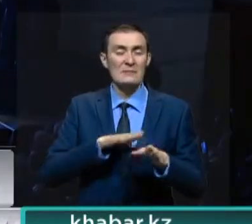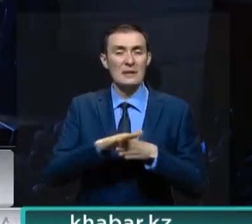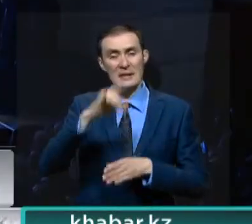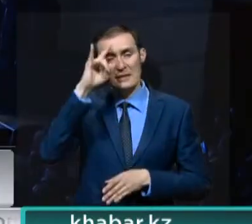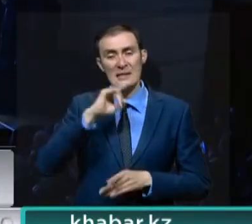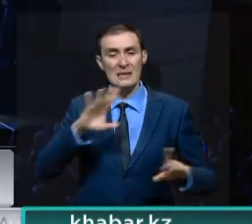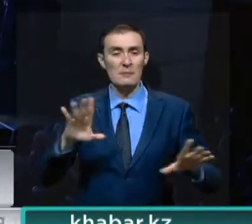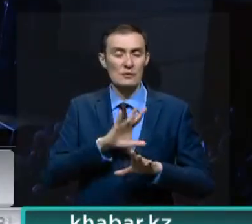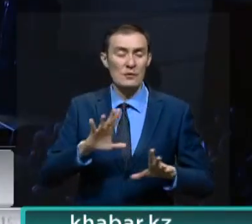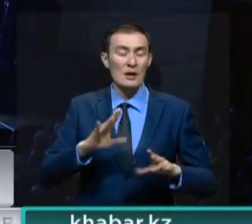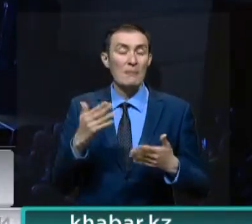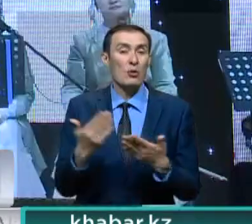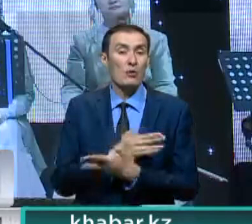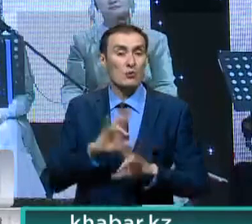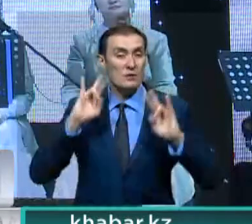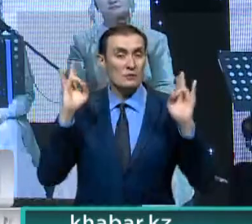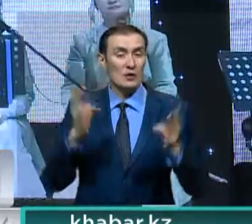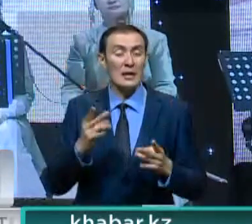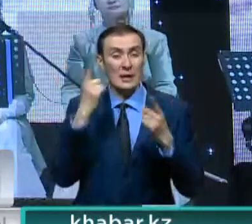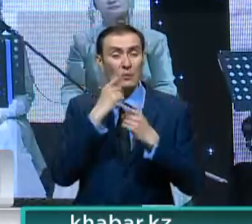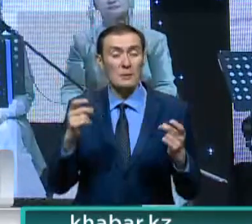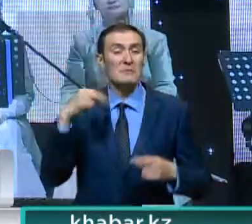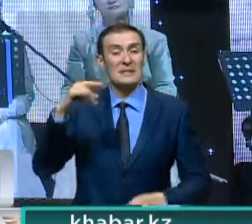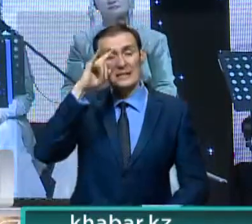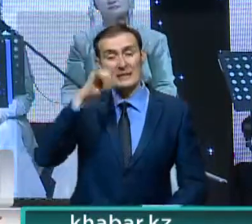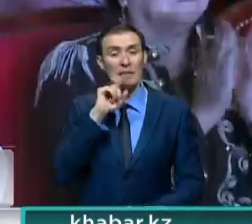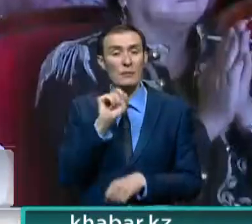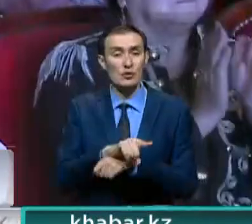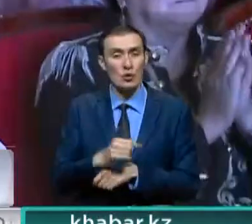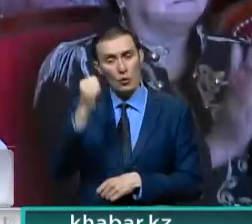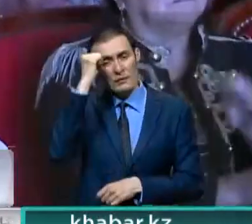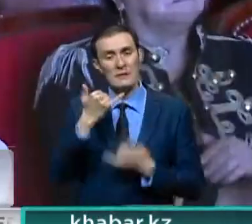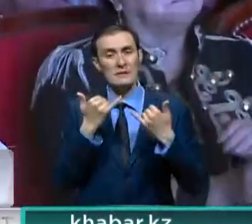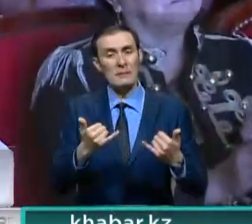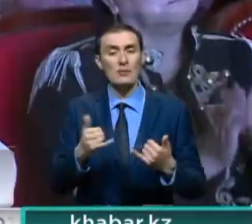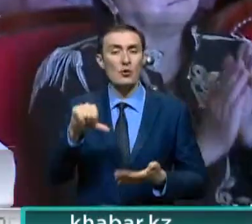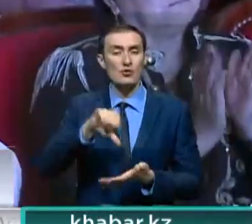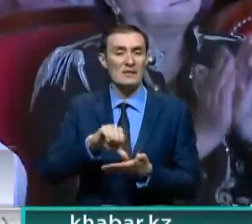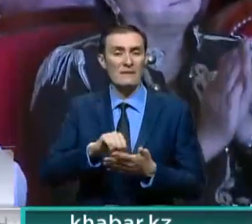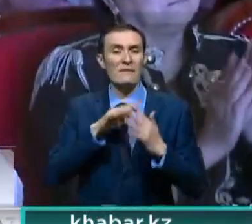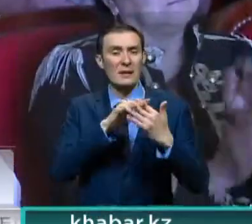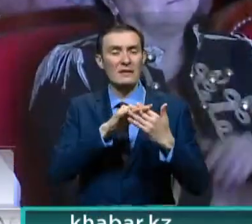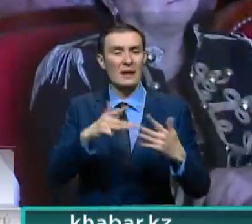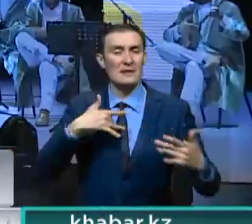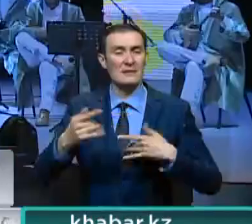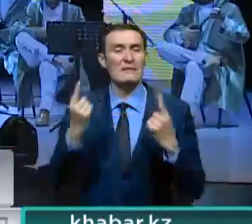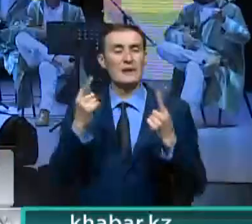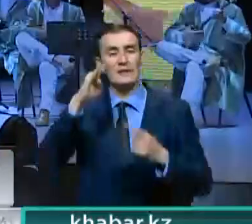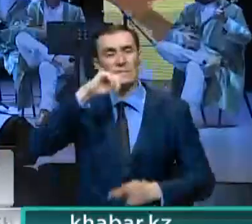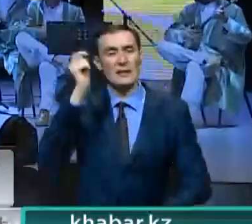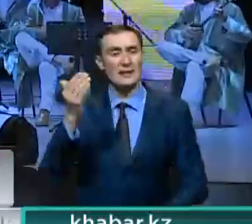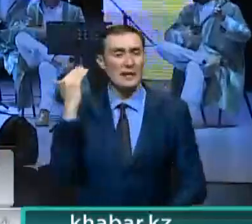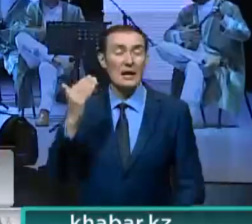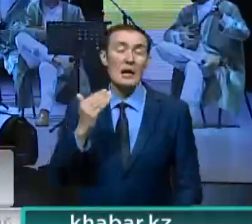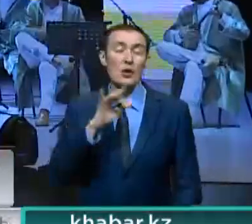казахстанских певцов зазвучали по-новому. Напомню, президент Казахстана поручил увековечить память участницы фронтовых концертов времен Великой Отечественной войны